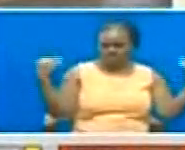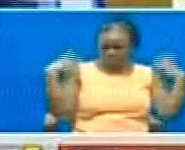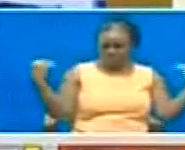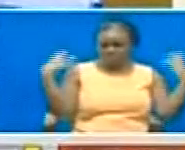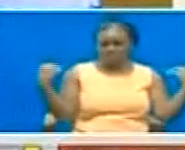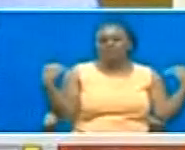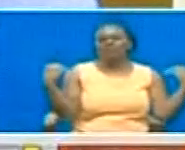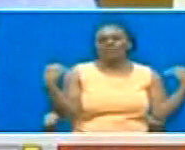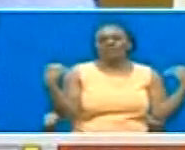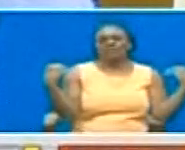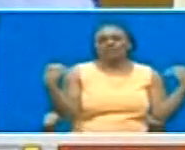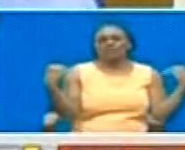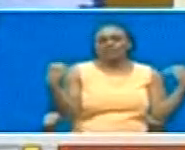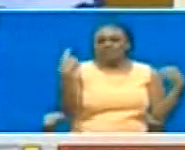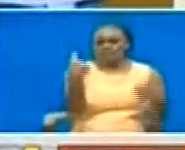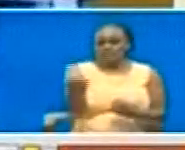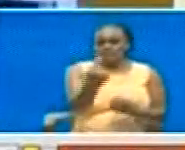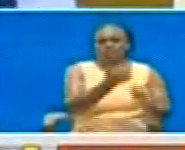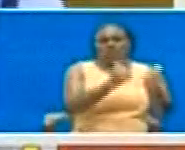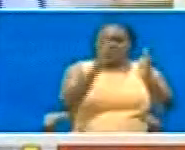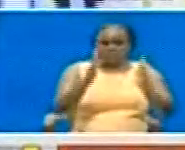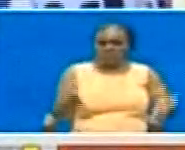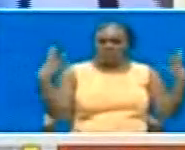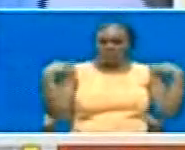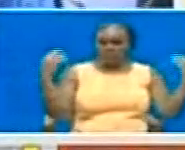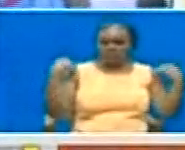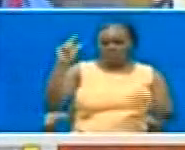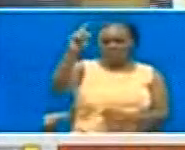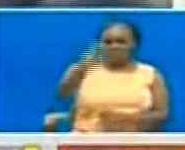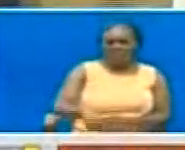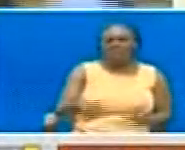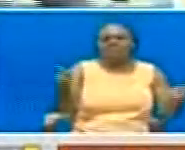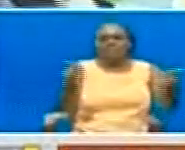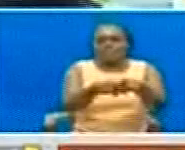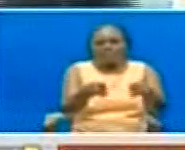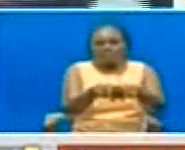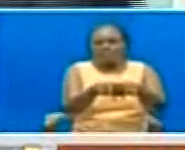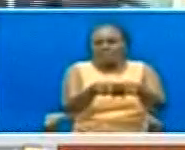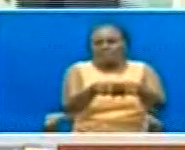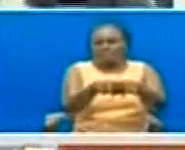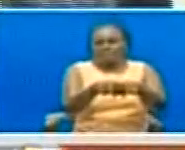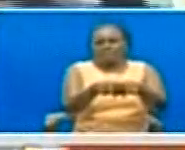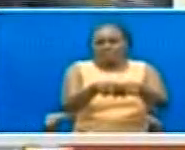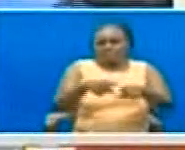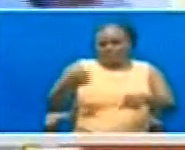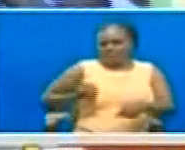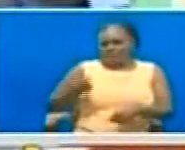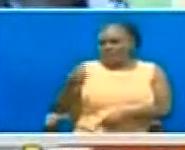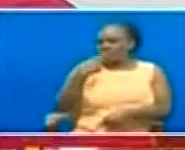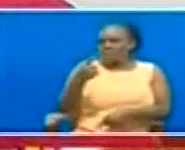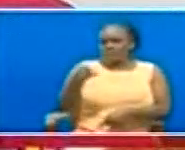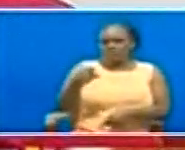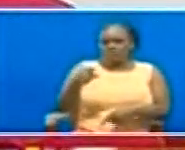kabisa. Kila mwanaspoti anahitaji kutrain. Alafu pia venye Silale amesema, una juggle